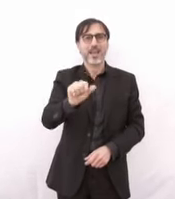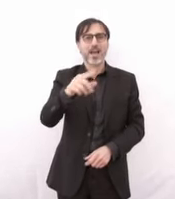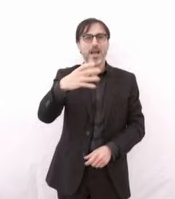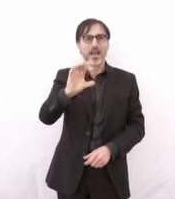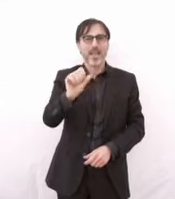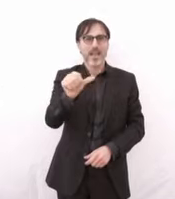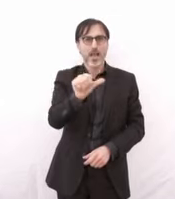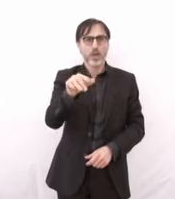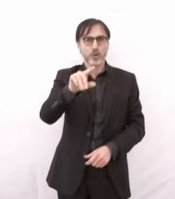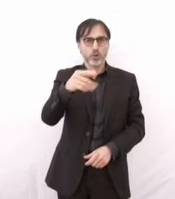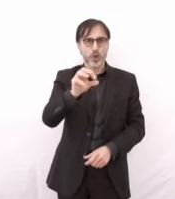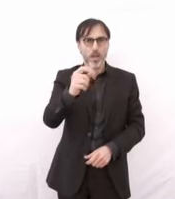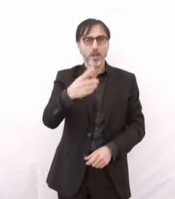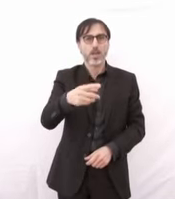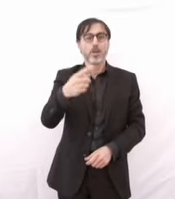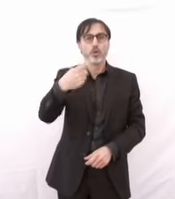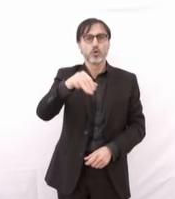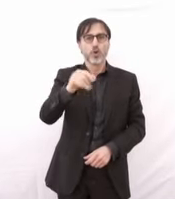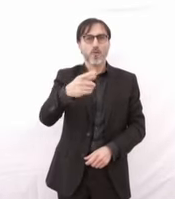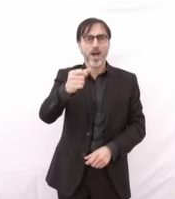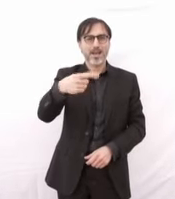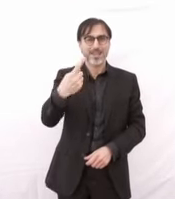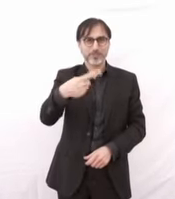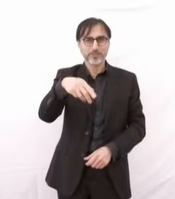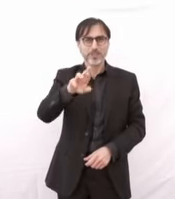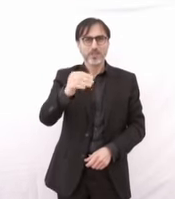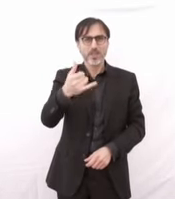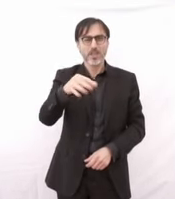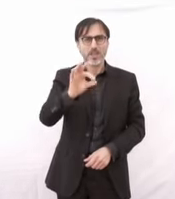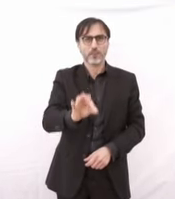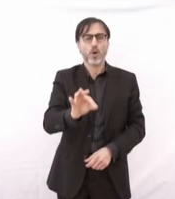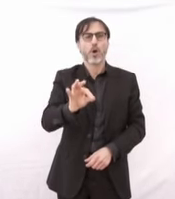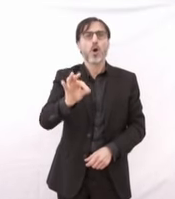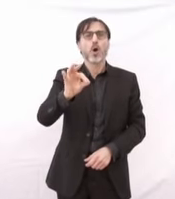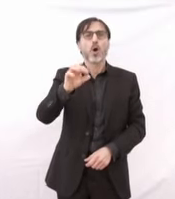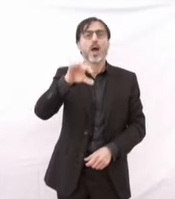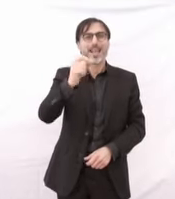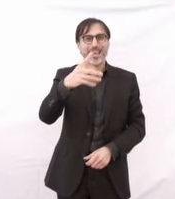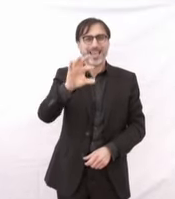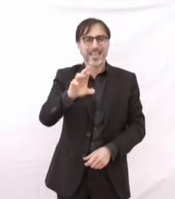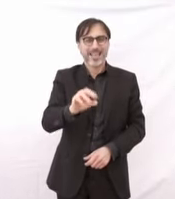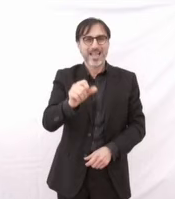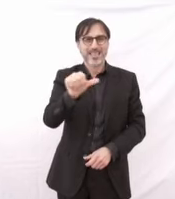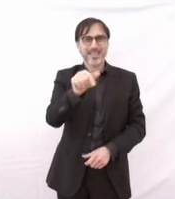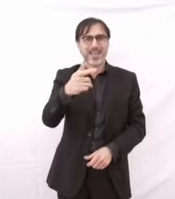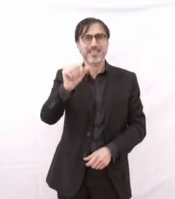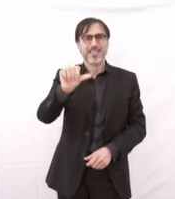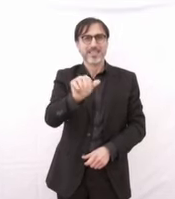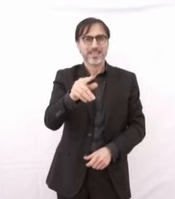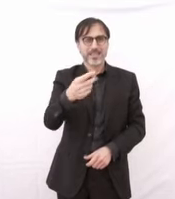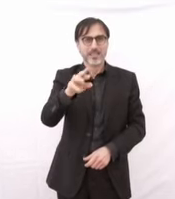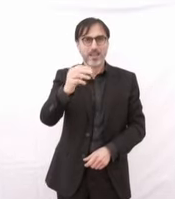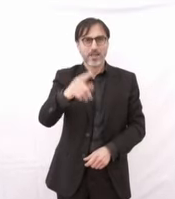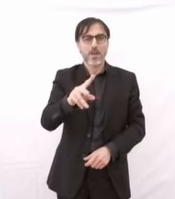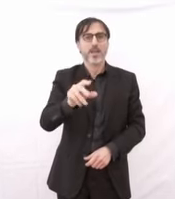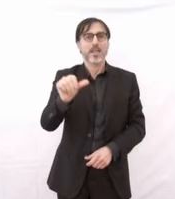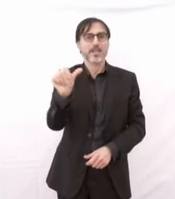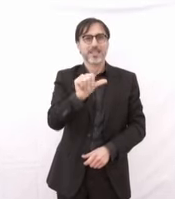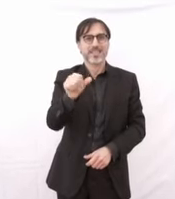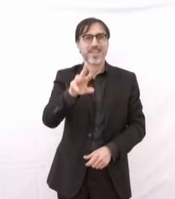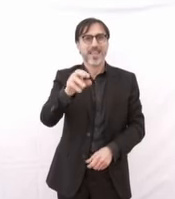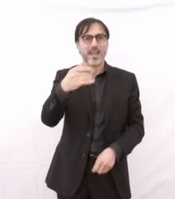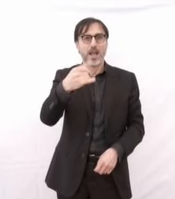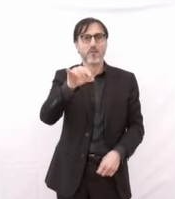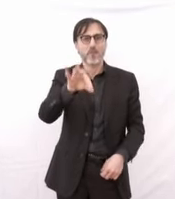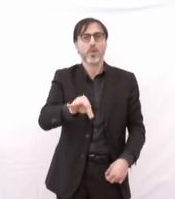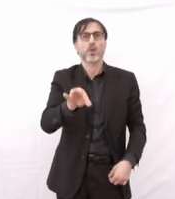Giorgio Cusenza, Castrenze in Travaglia, Vincenza La Fata, Serafino Lascari,